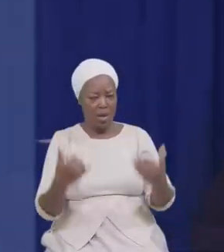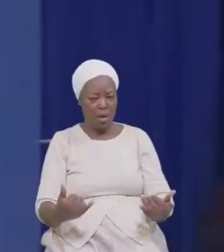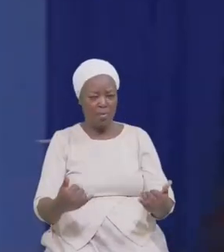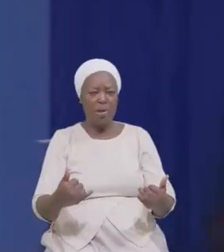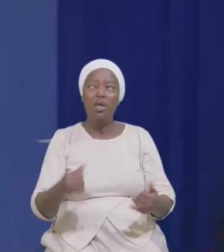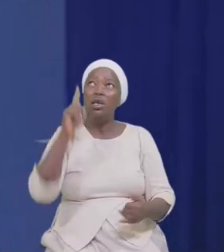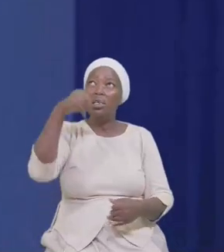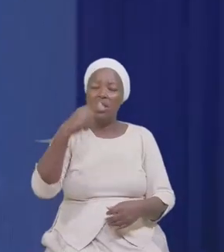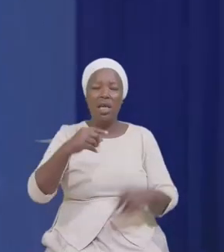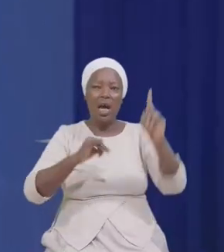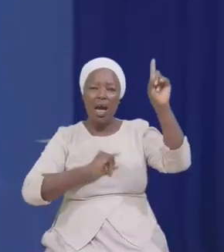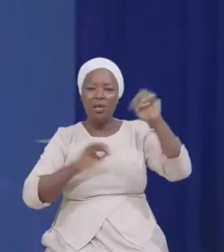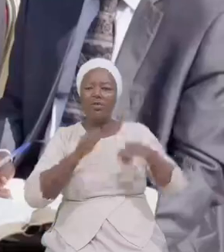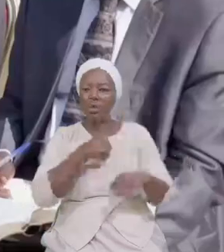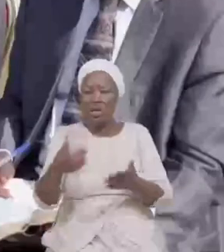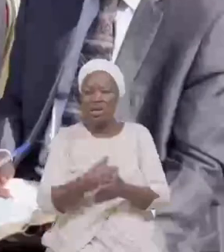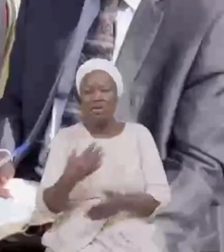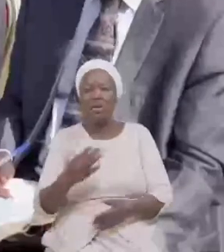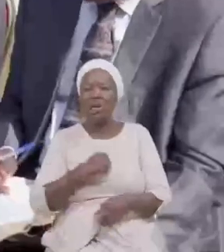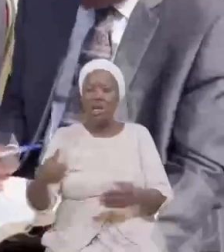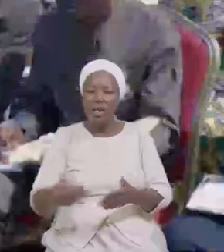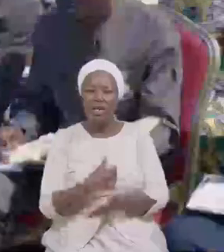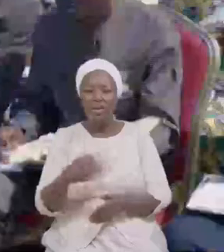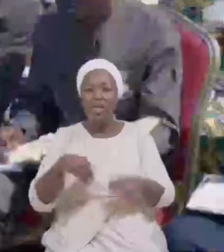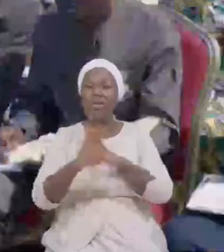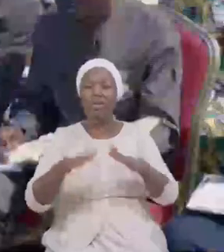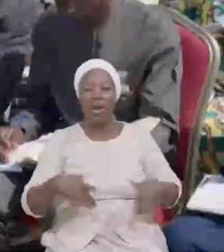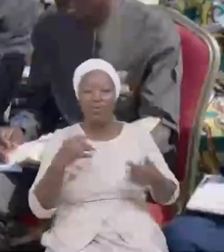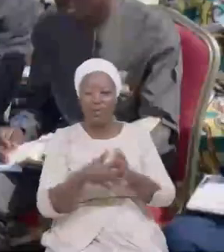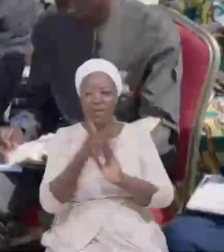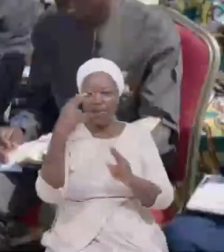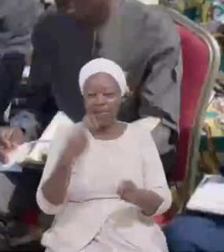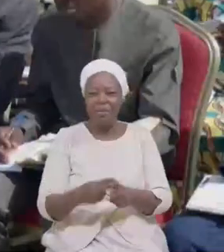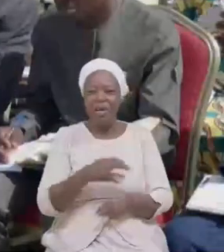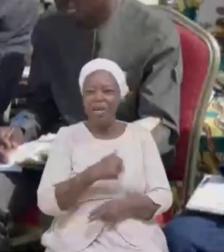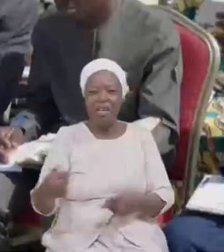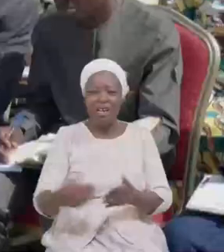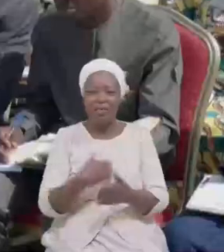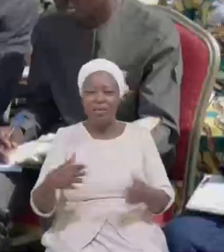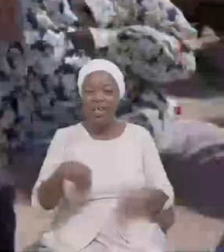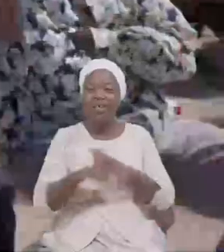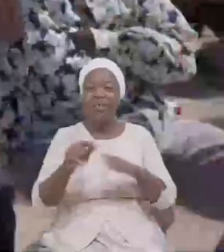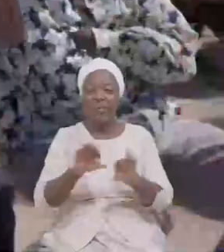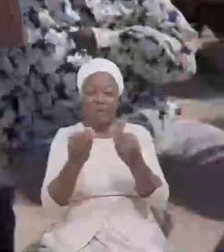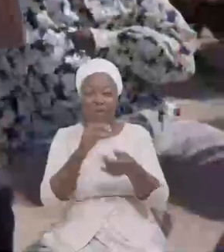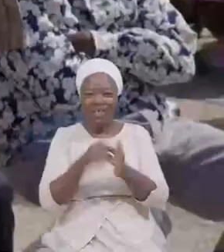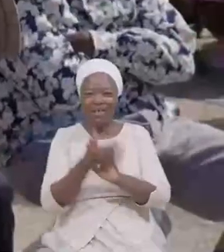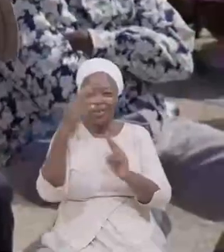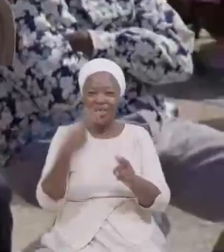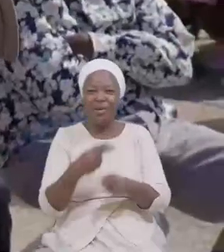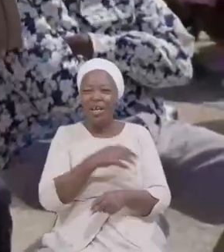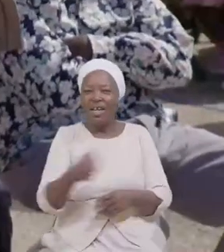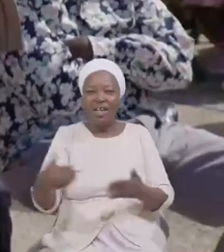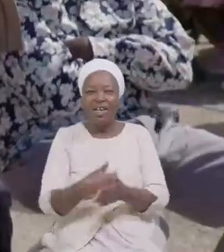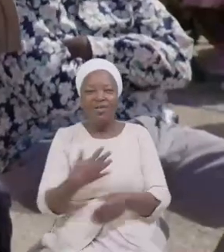je ferai une nouvelle chose dans ta vie, une nouvelle chose dans ta famille, une nouvelle chose